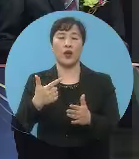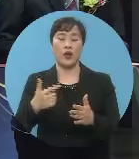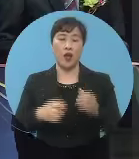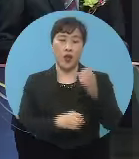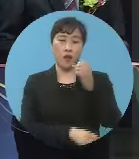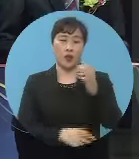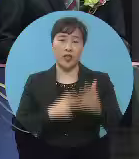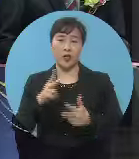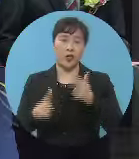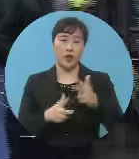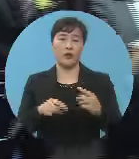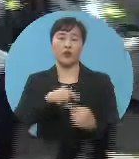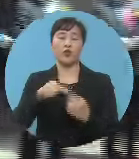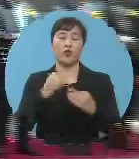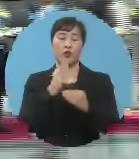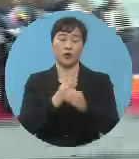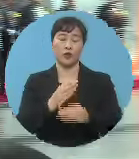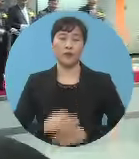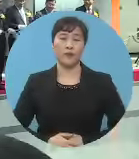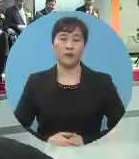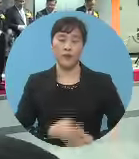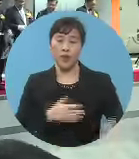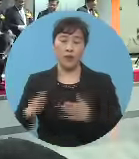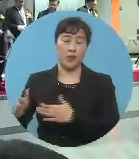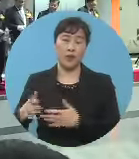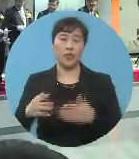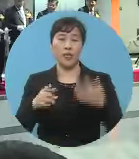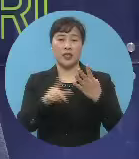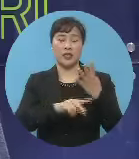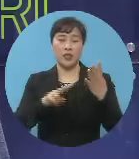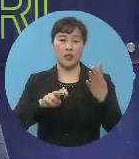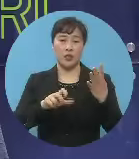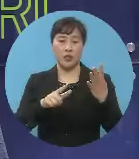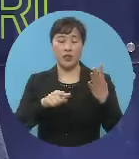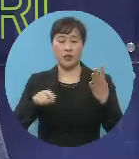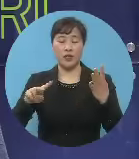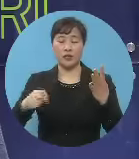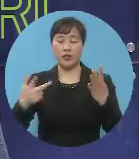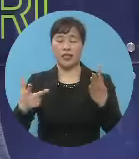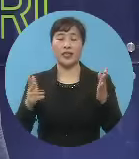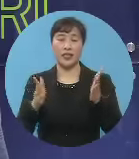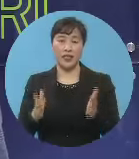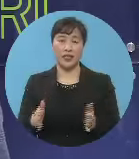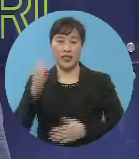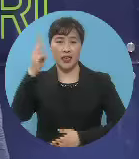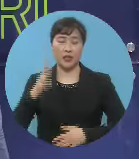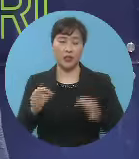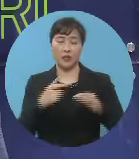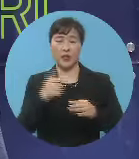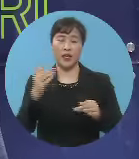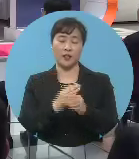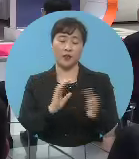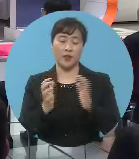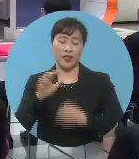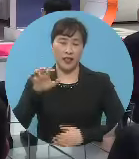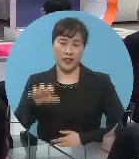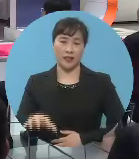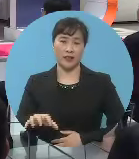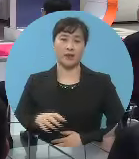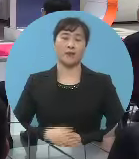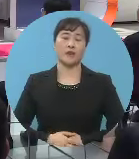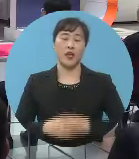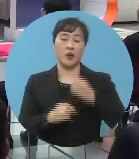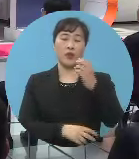있습니다. 한편 지난 25일부터 27일까지 광주 김대중 컨벤션 센터에서는 뿌리